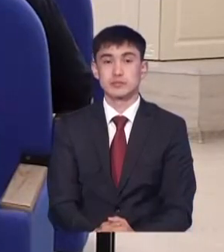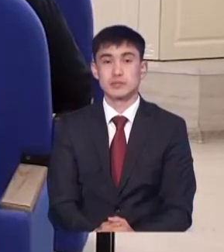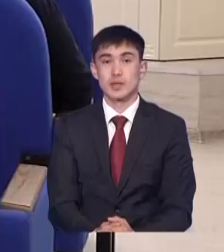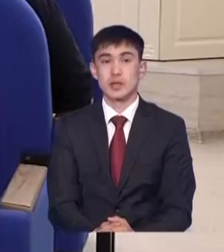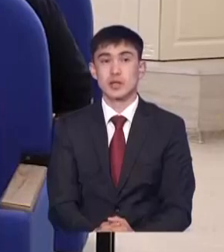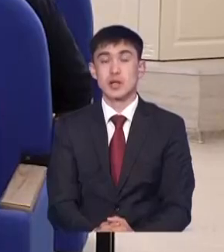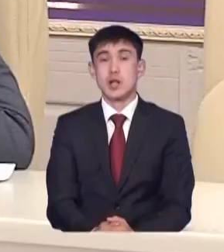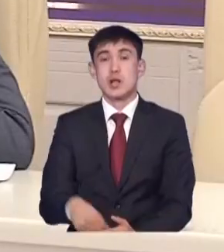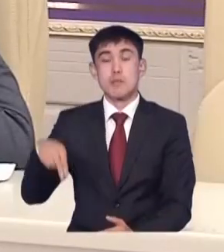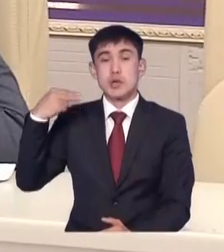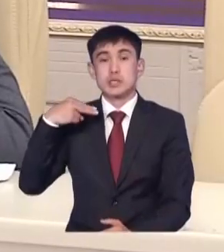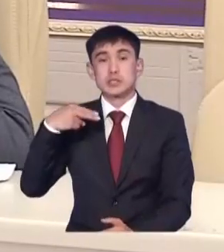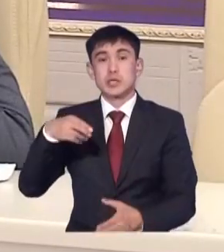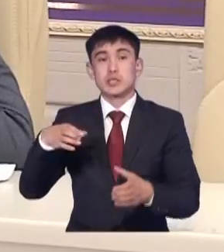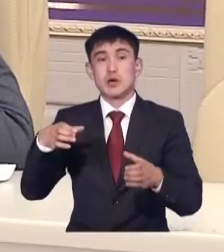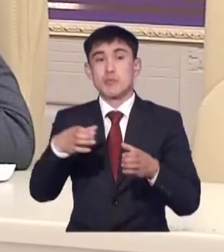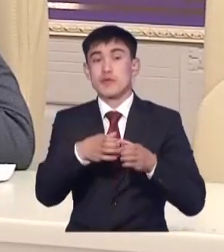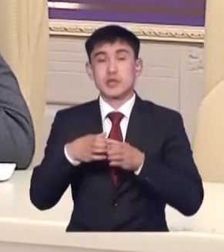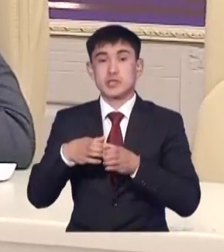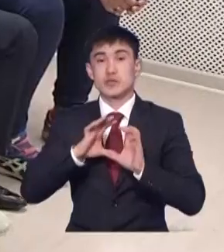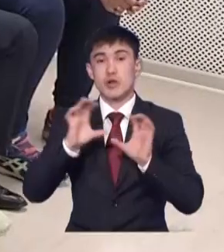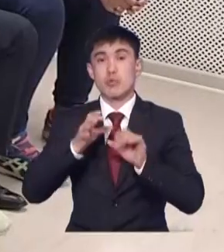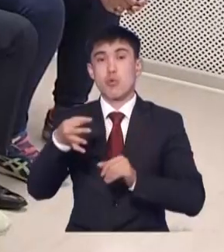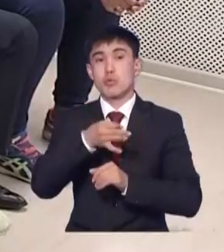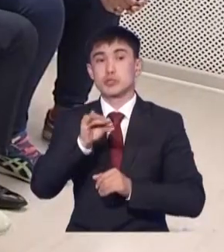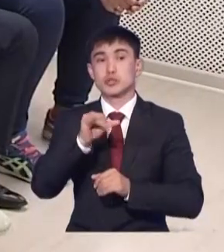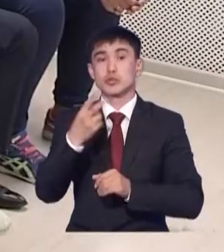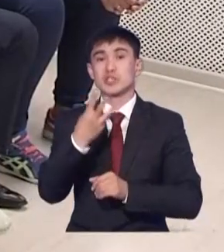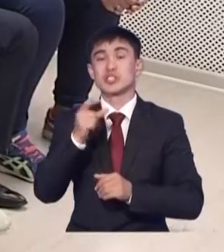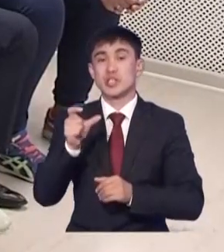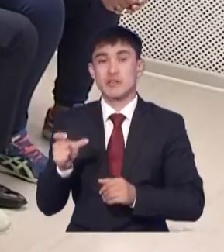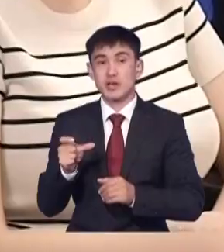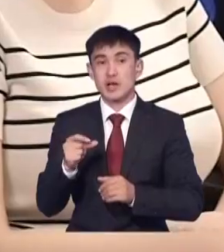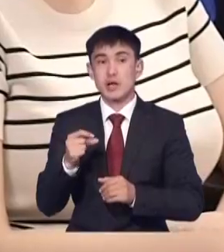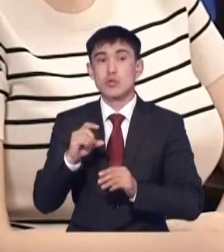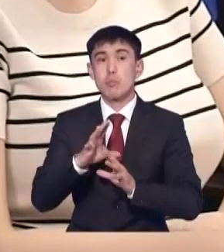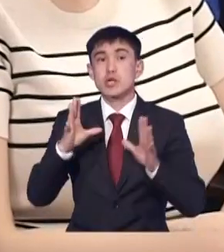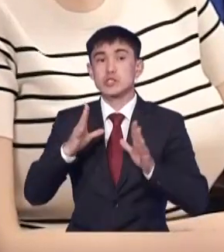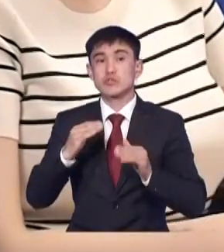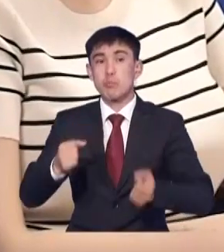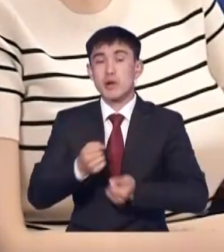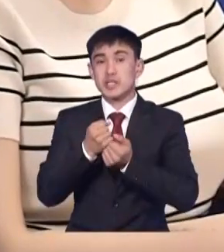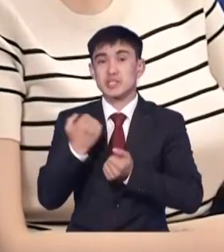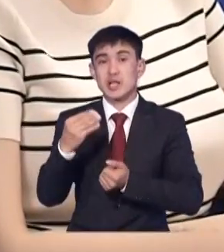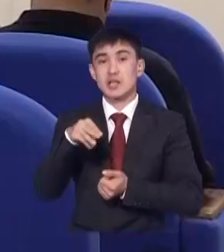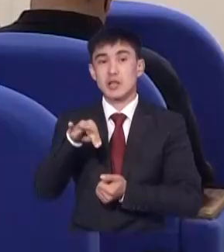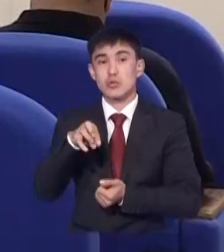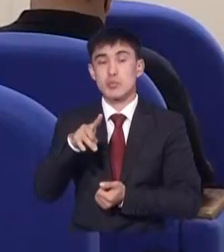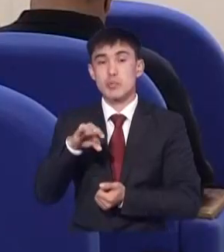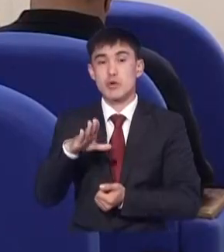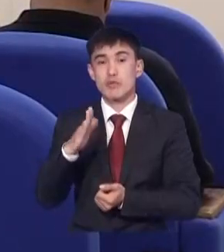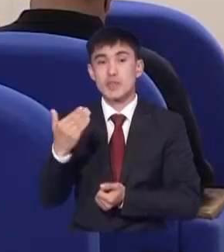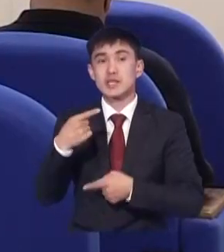На пост президента Федерации волейбола области ЖТСУ претендовали сразу три кандидата. Однако большинство поддержали Талгата